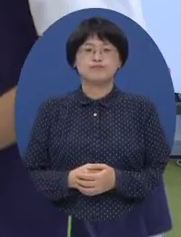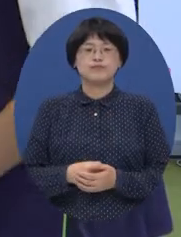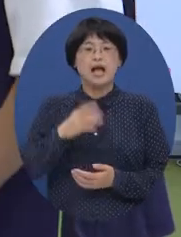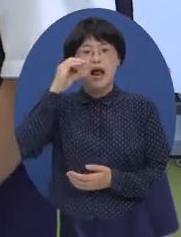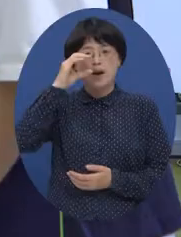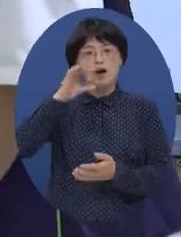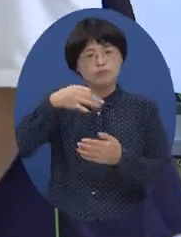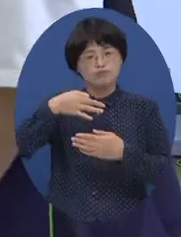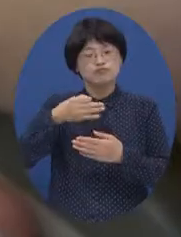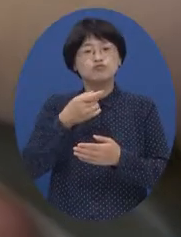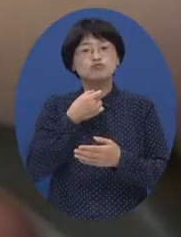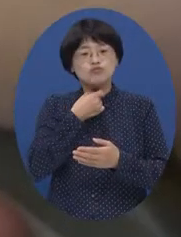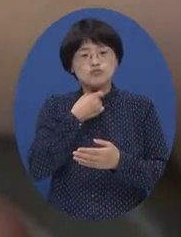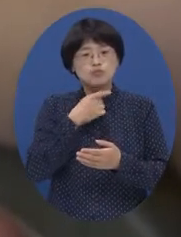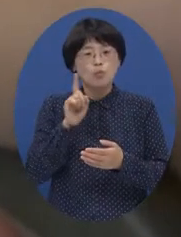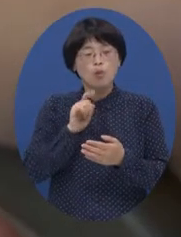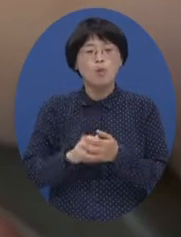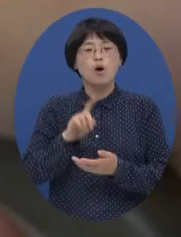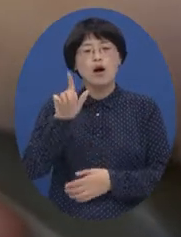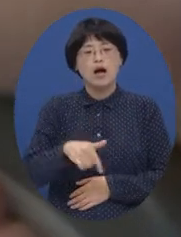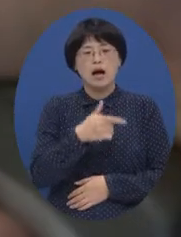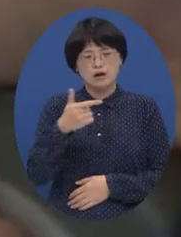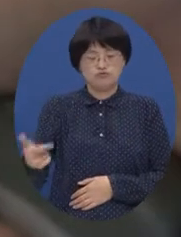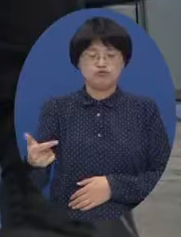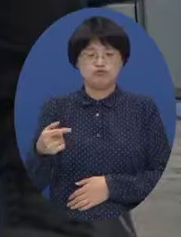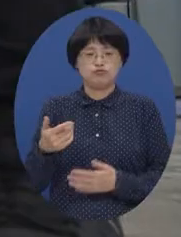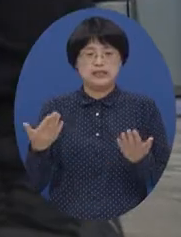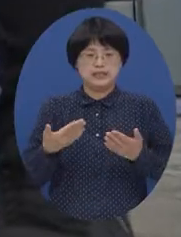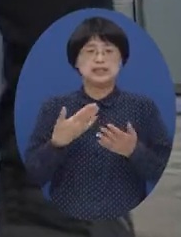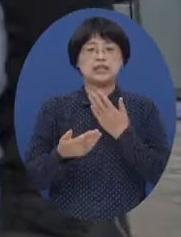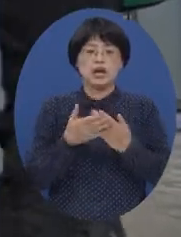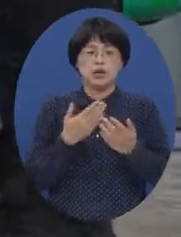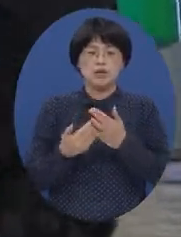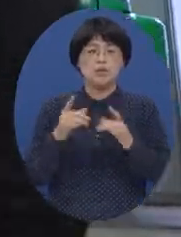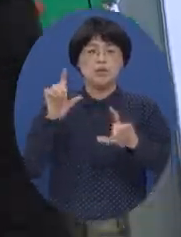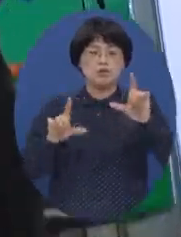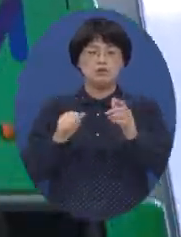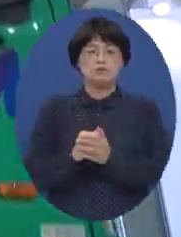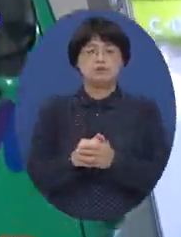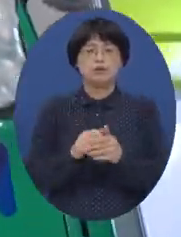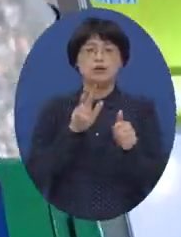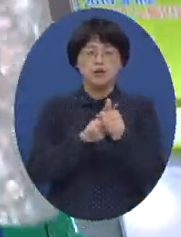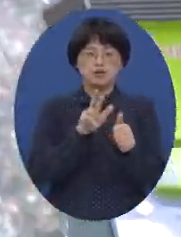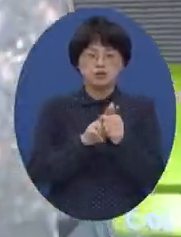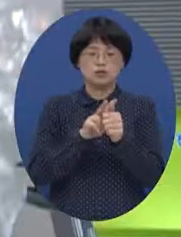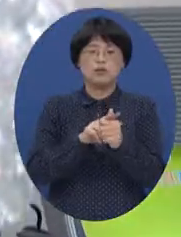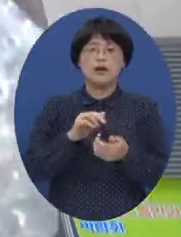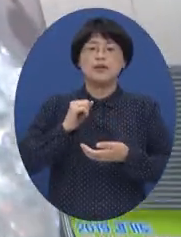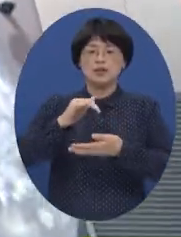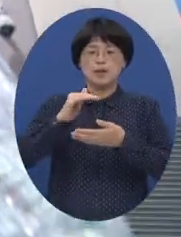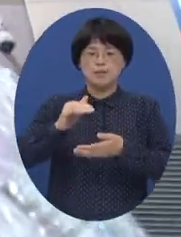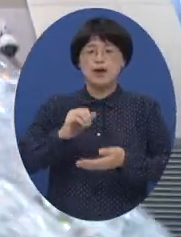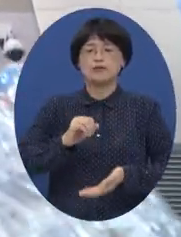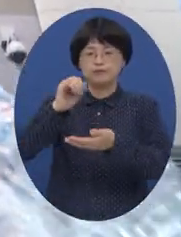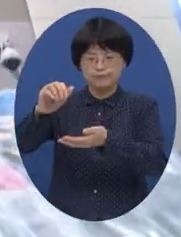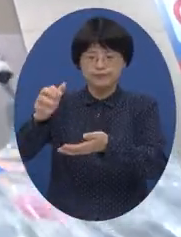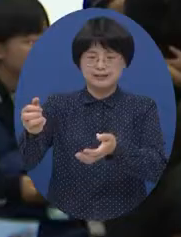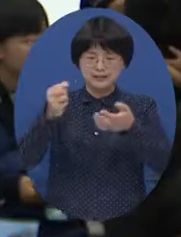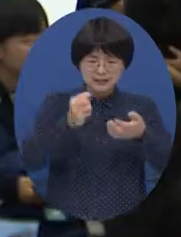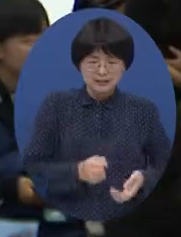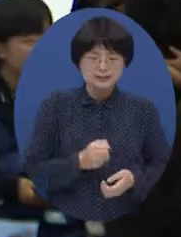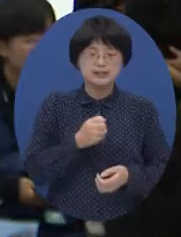용돈벌이로 요즘 청소년이 많이 하는 일일 아르바이트 체험입니다. 편의점부터 택배 상하차까지 다양한 일을